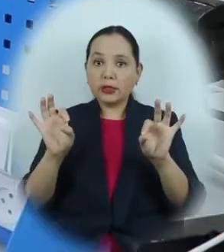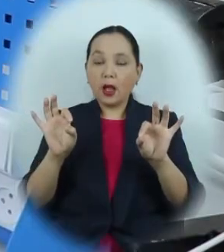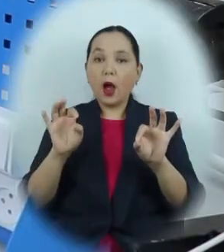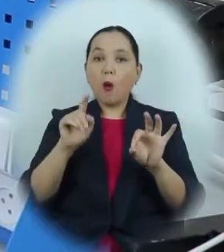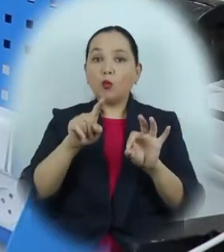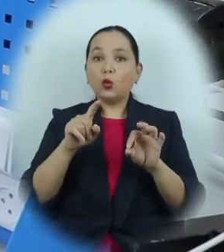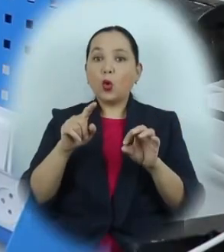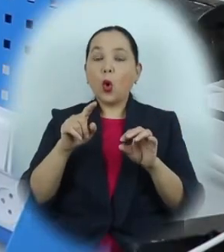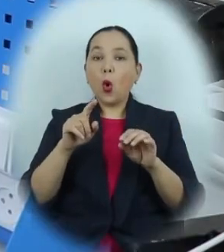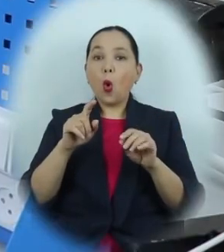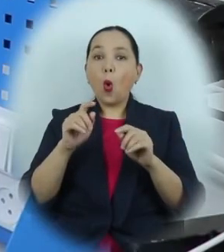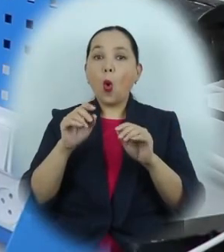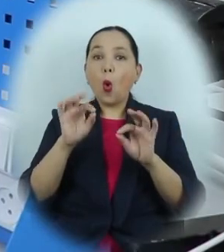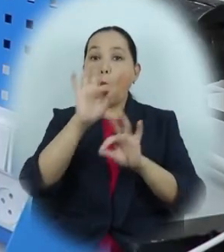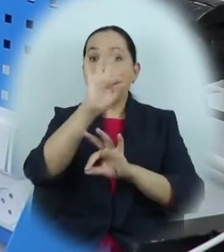buni o'lchab